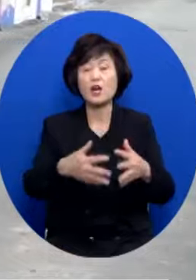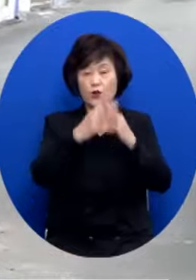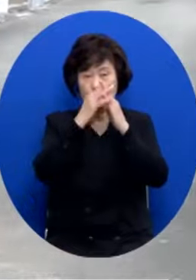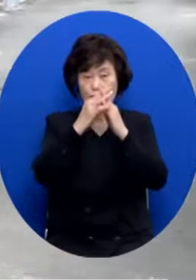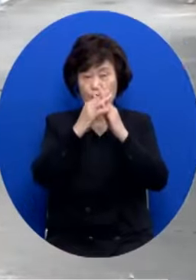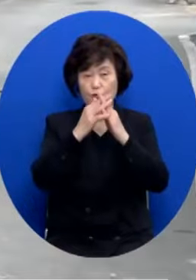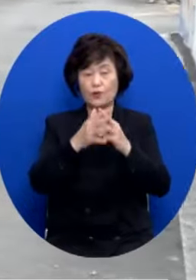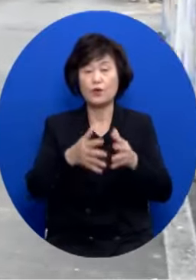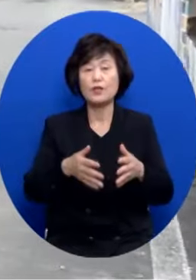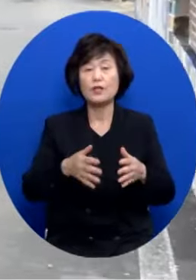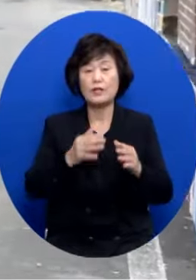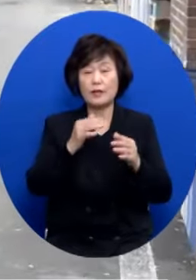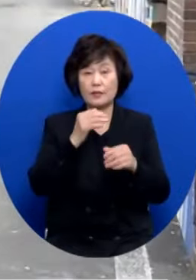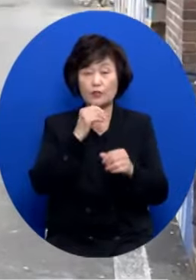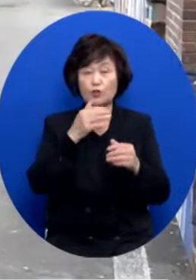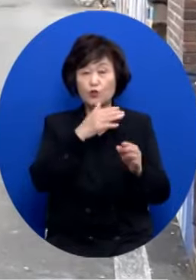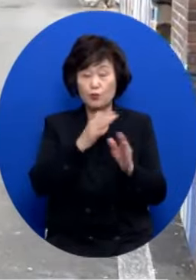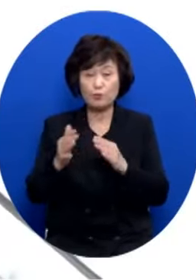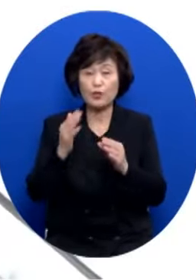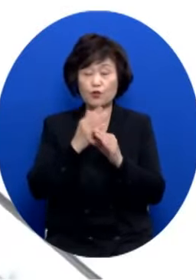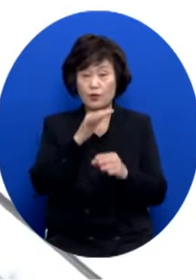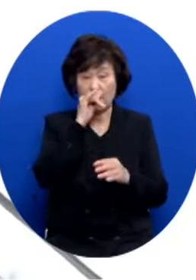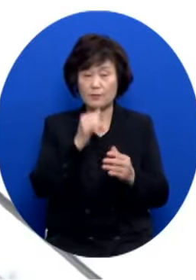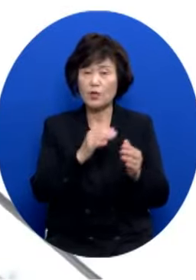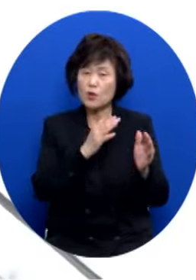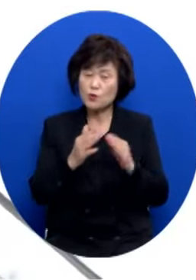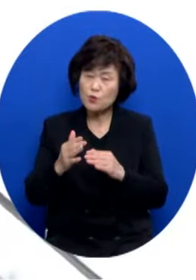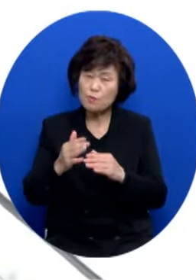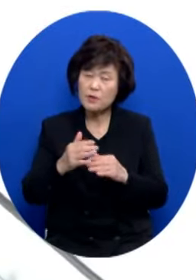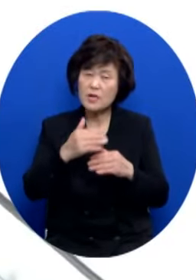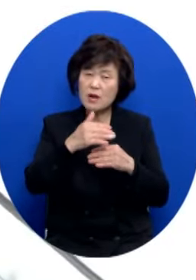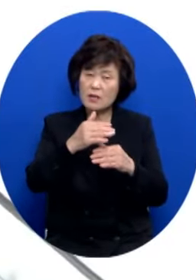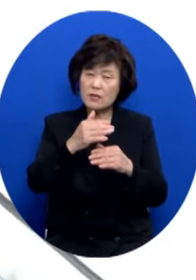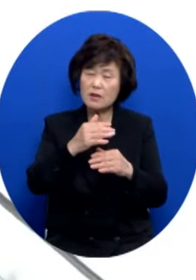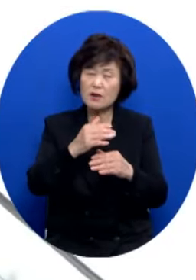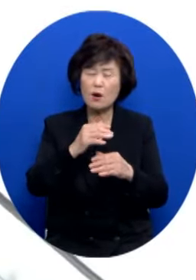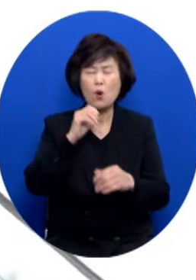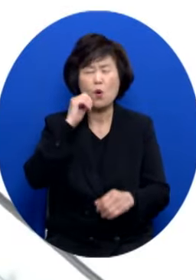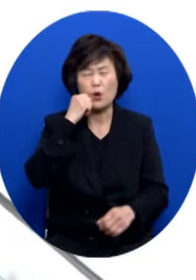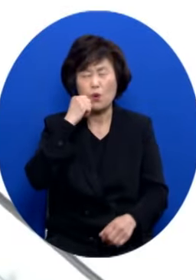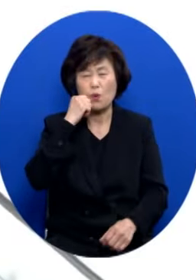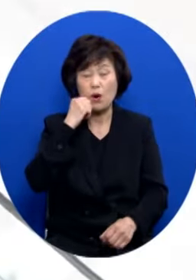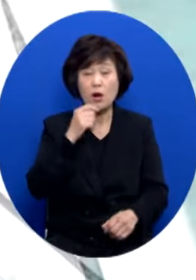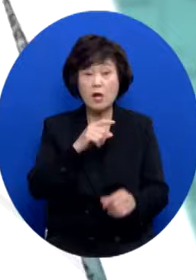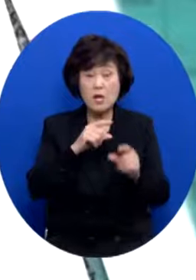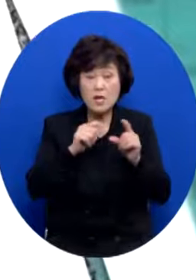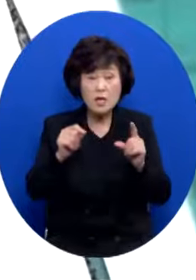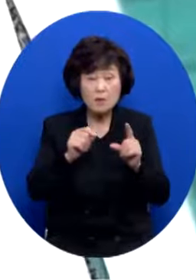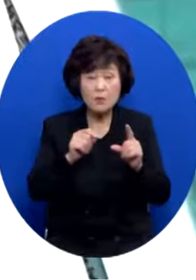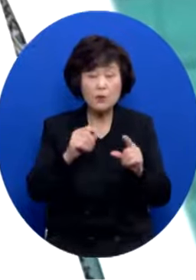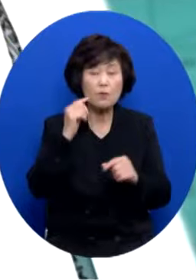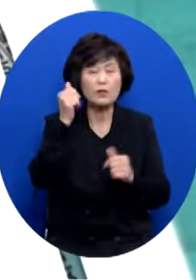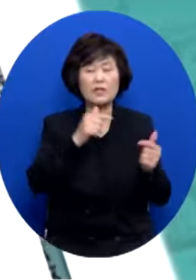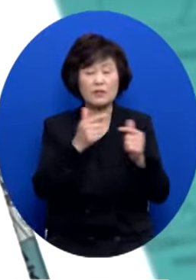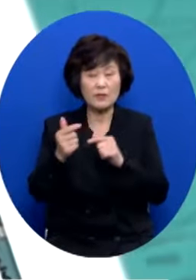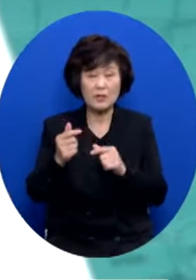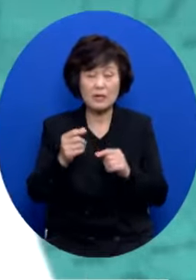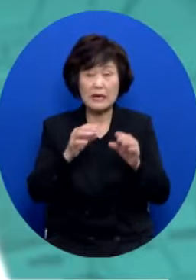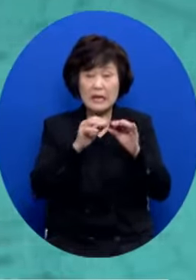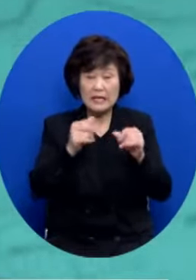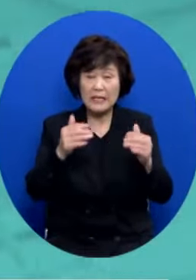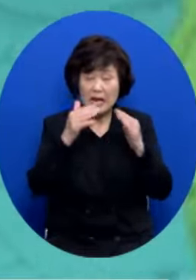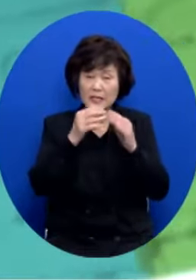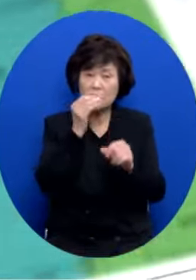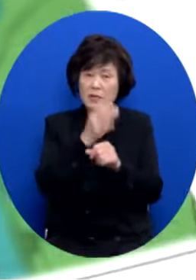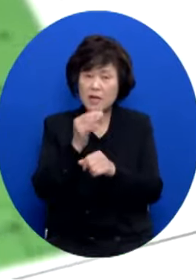작전에 나섰습니다 준비 과정이 쉬운 것은 아니었습니다 일부 목회자들은 부동산을 매입하는 과정에서